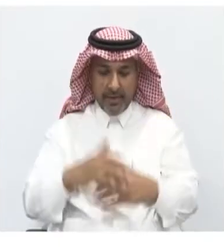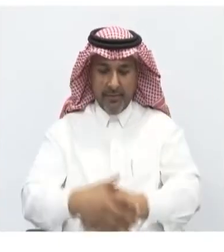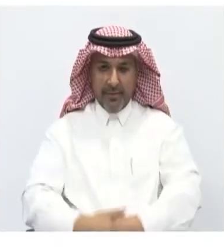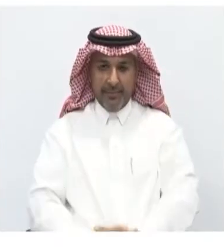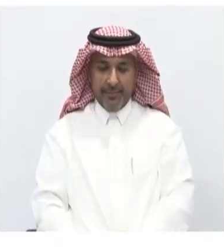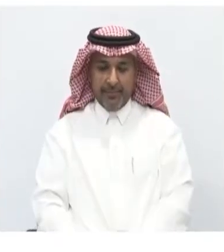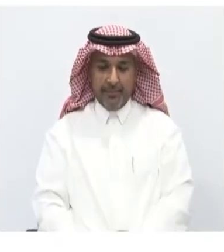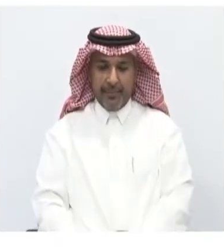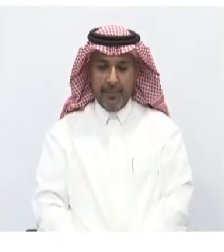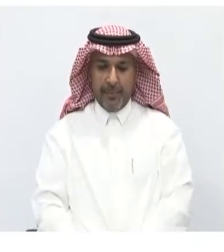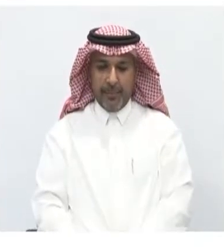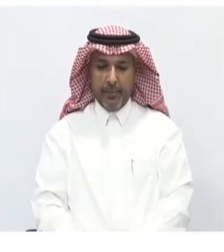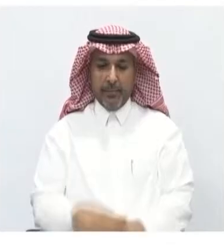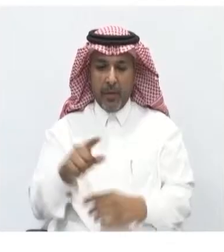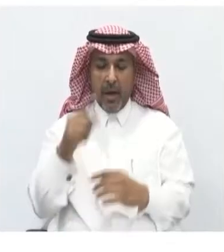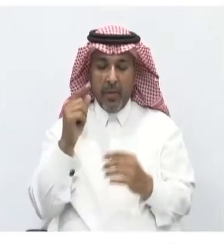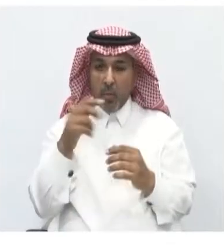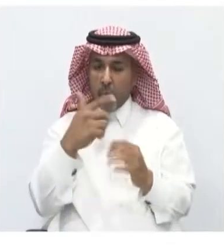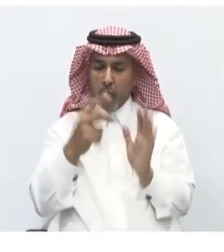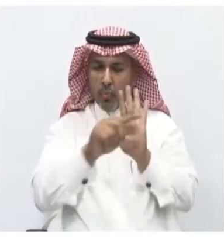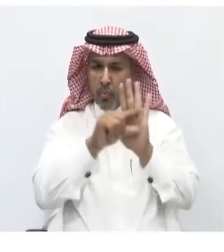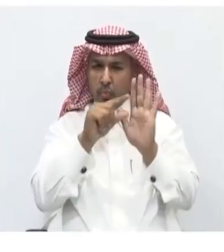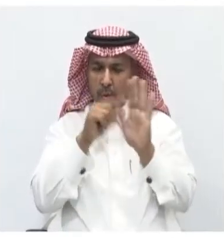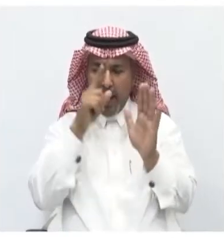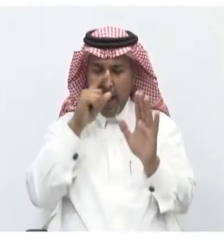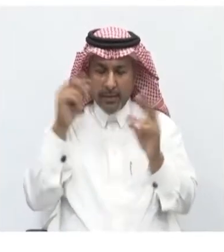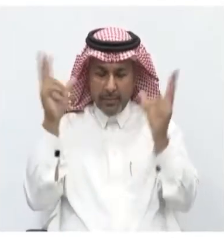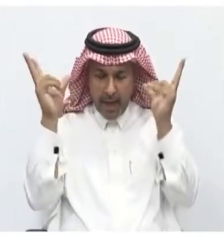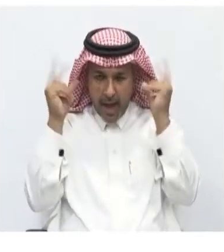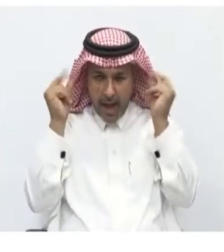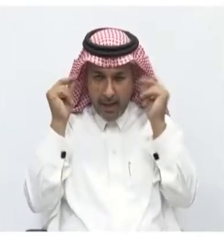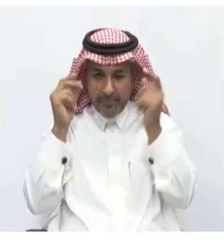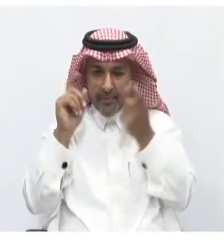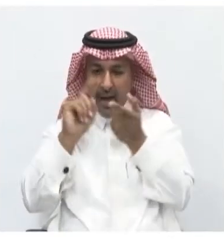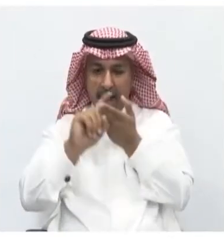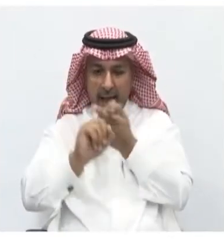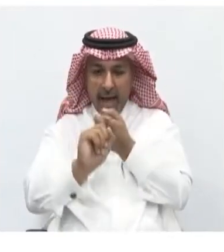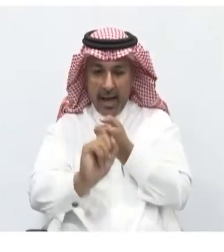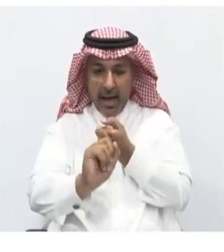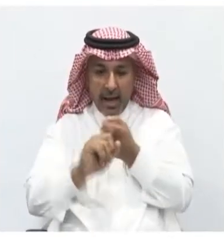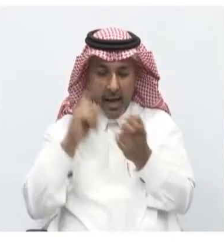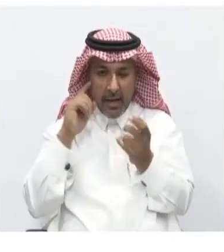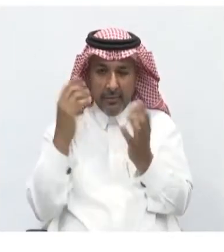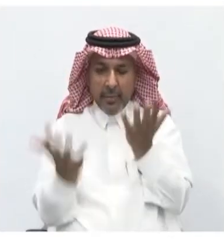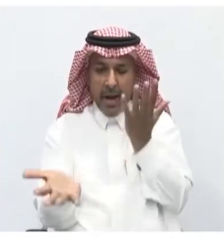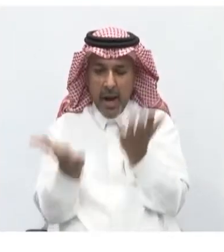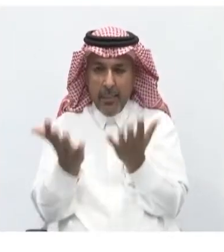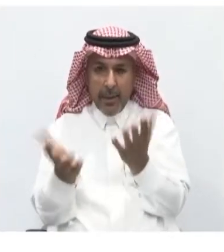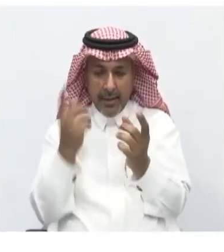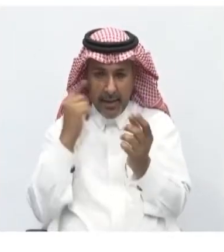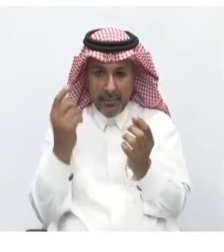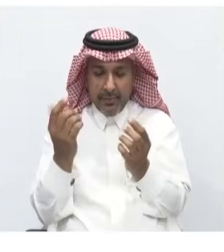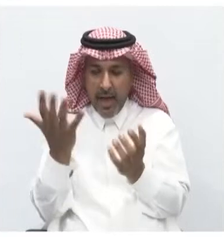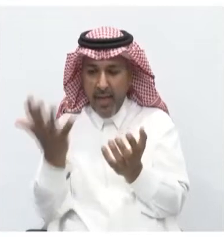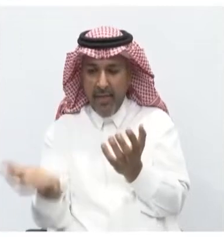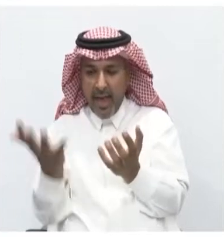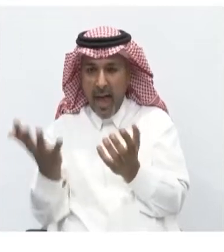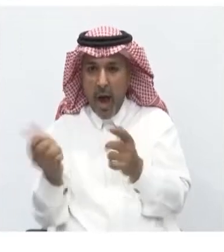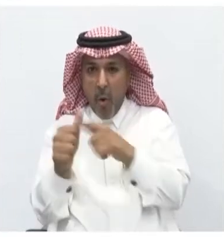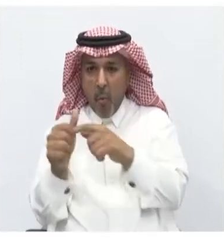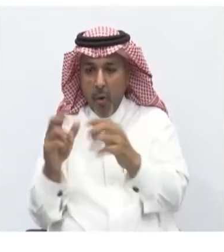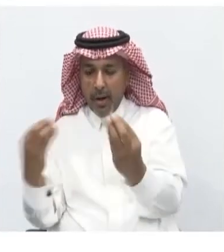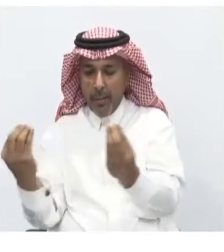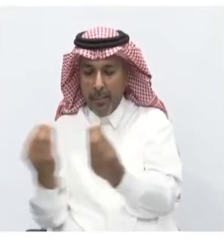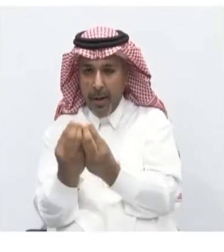هو دراسه العلاقات الكميه بين المواد المتفاعله والمواد الناتجه اين يكون